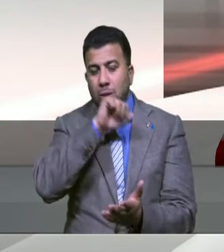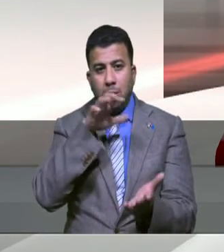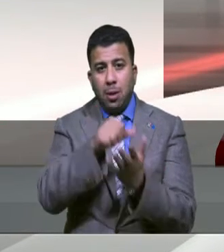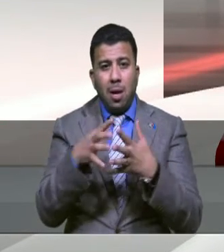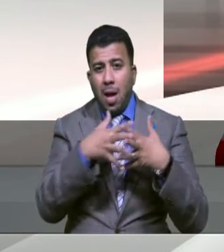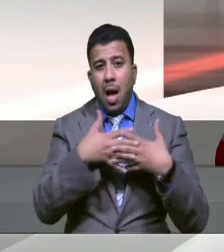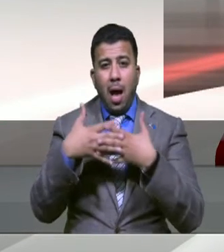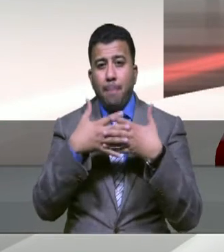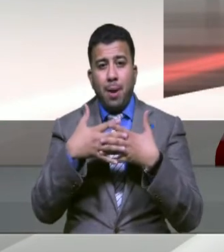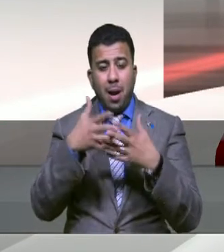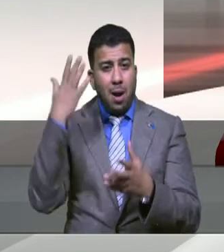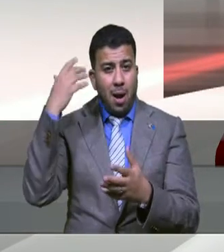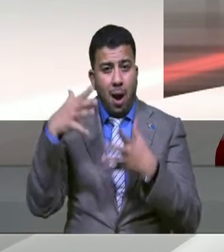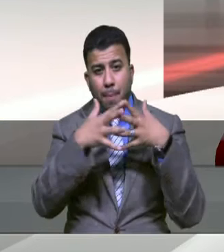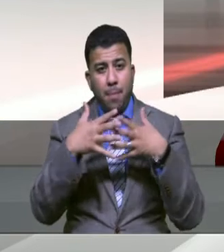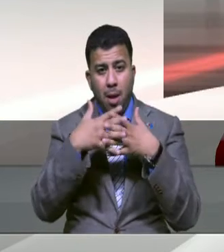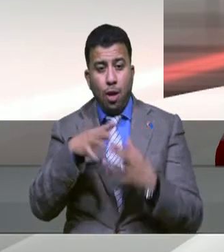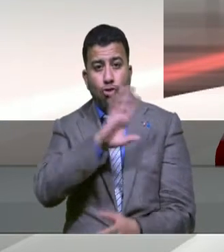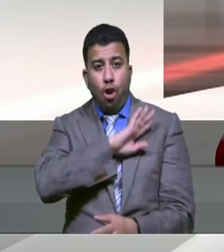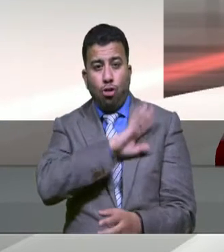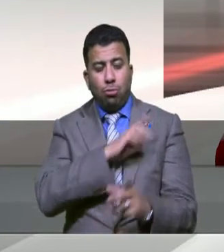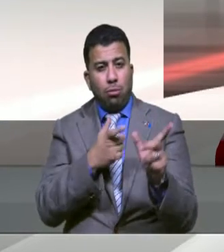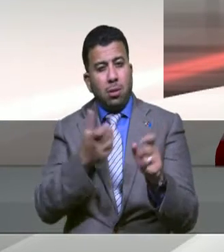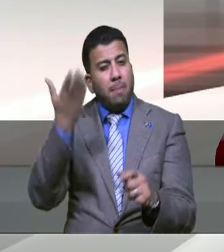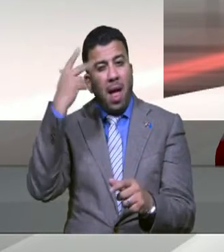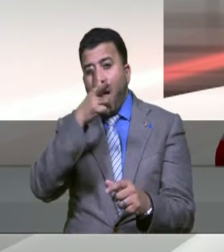وأمريكان نزلوا الشارجة بقوة يعني عسكر جيش،